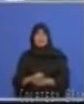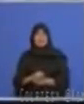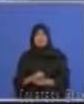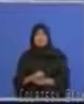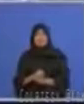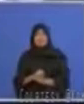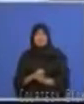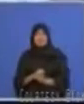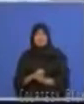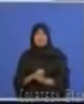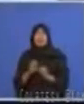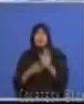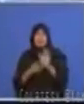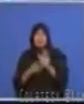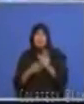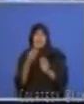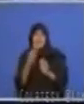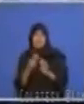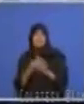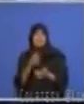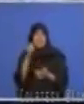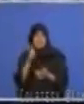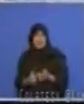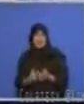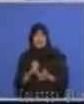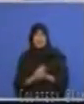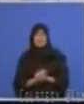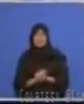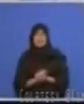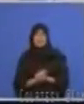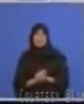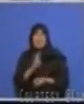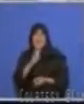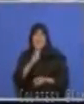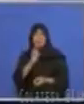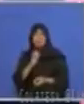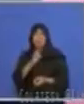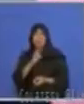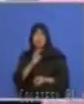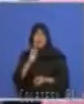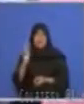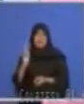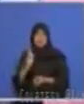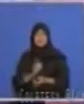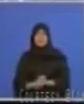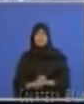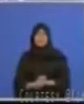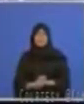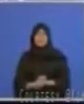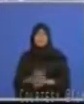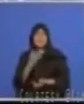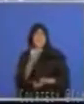satu-satunya nomor urut t Pasti silakan 30 detik ya Pak Andi Muzakar untuk bertanya pada